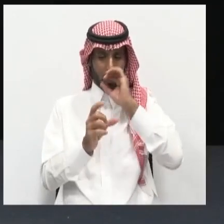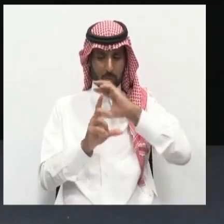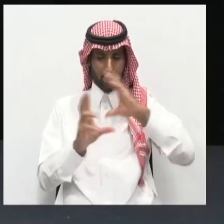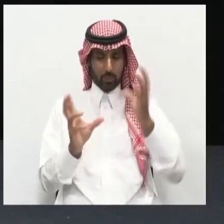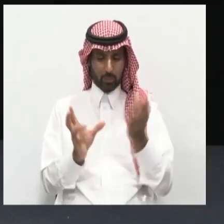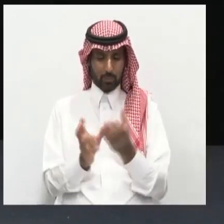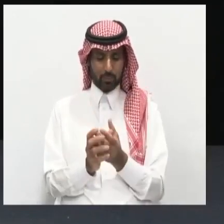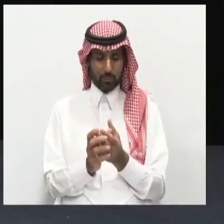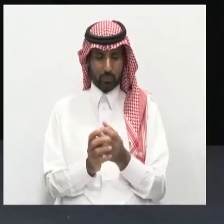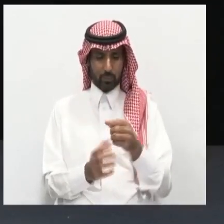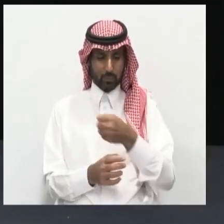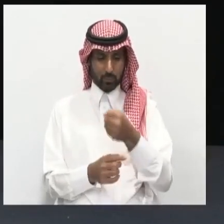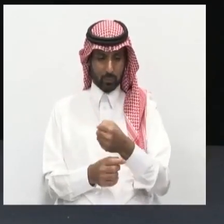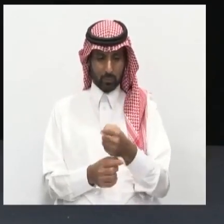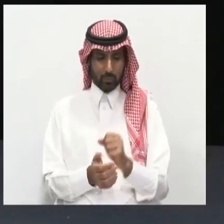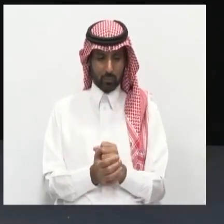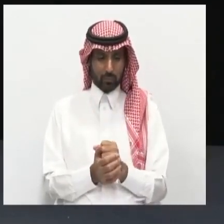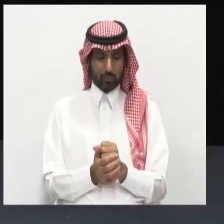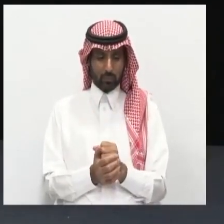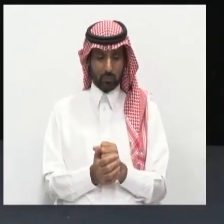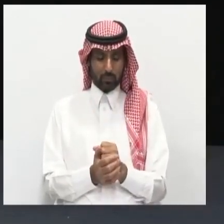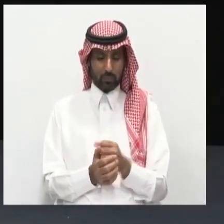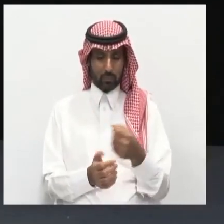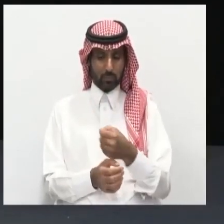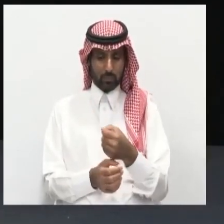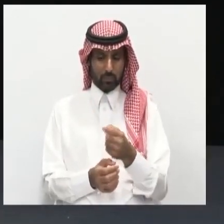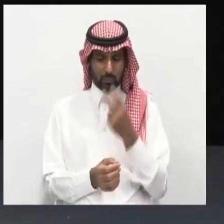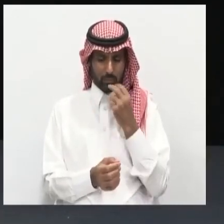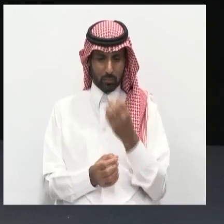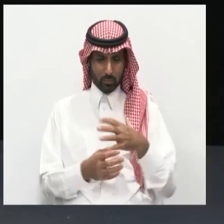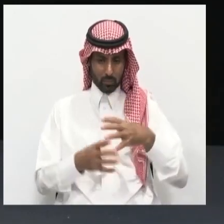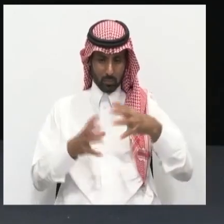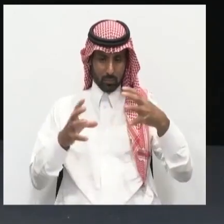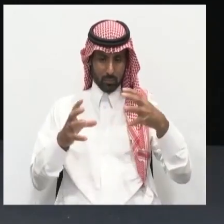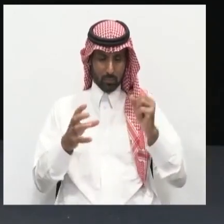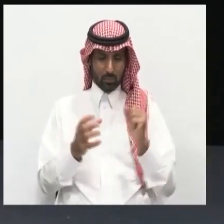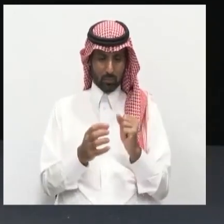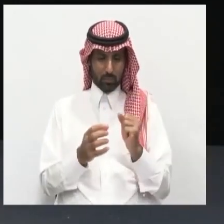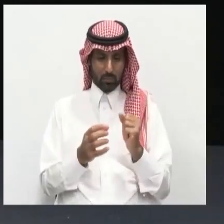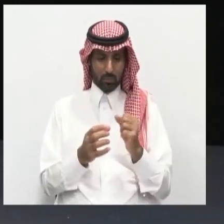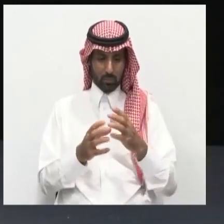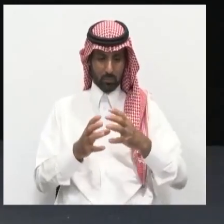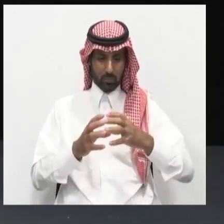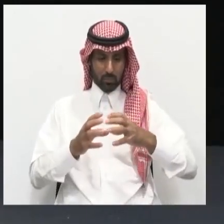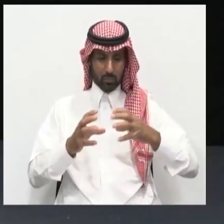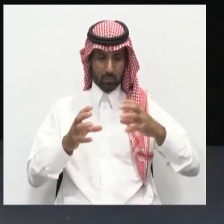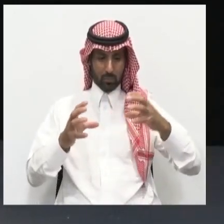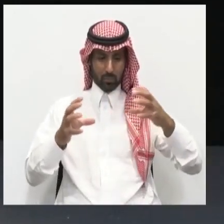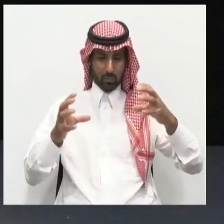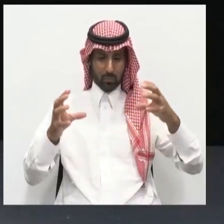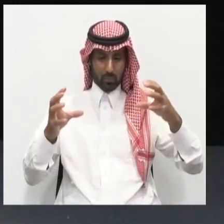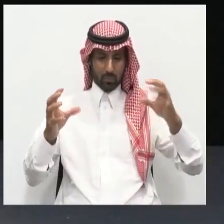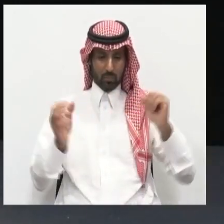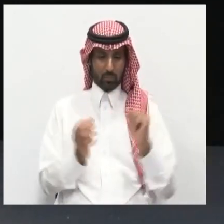الصوديوم ونحركهم مع بعض لاحظ البالونه عندي ايش فيها البالونه راح راح تنتفخ